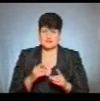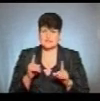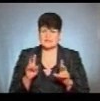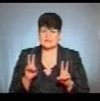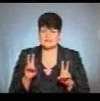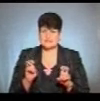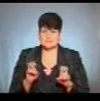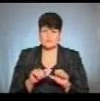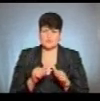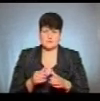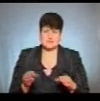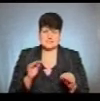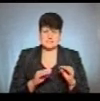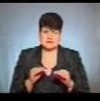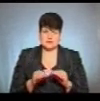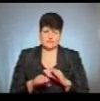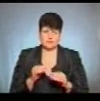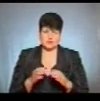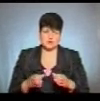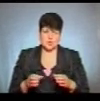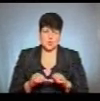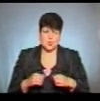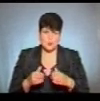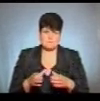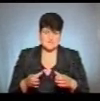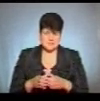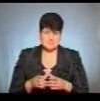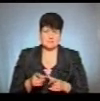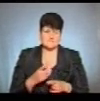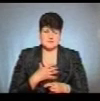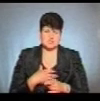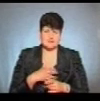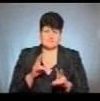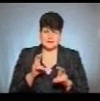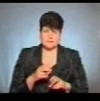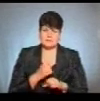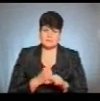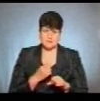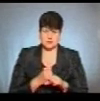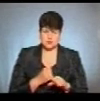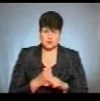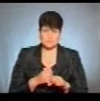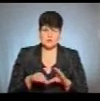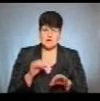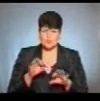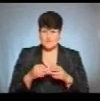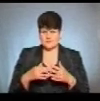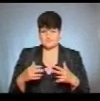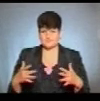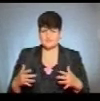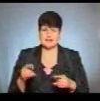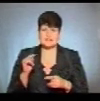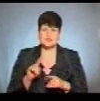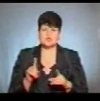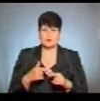складу дільничних виборчих комісій. Це важлива тема, ми на ній зупинимо, ми відпрацюємо про це чергування. Фактично ми